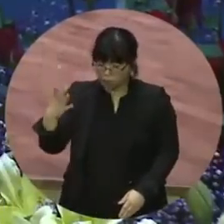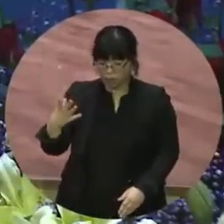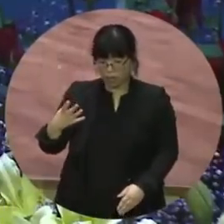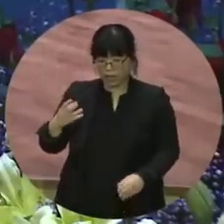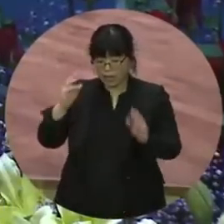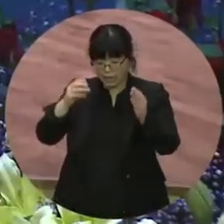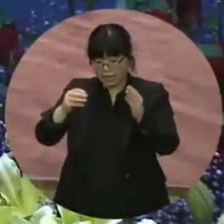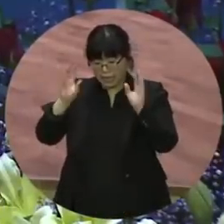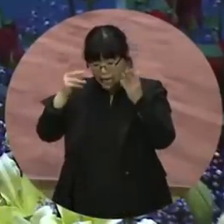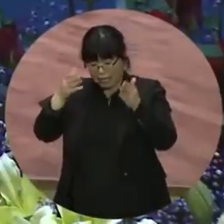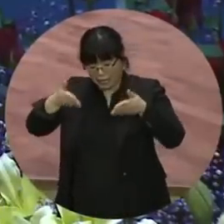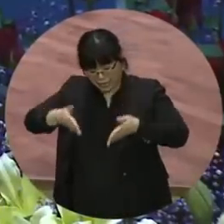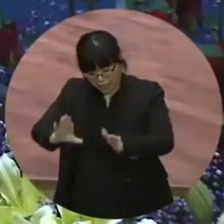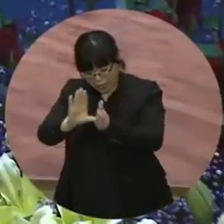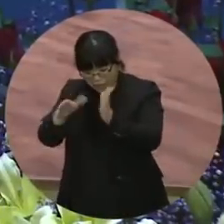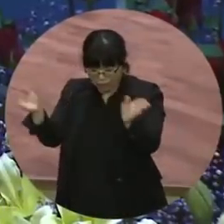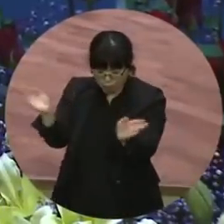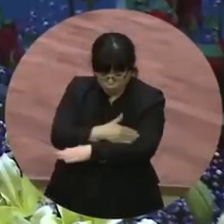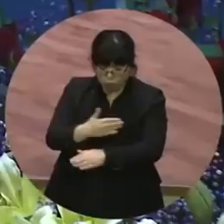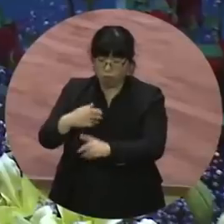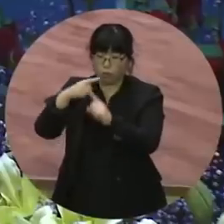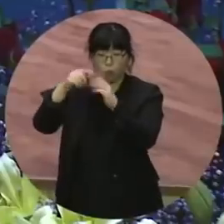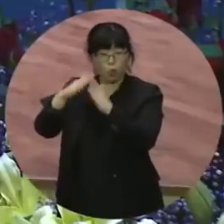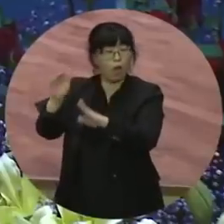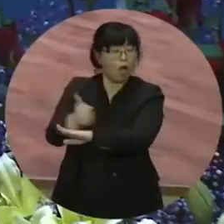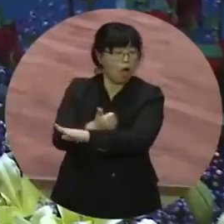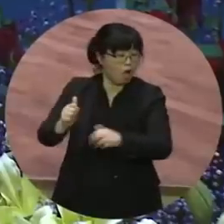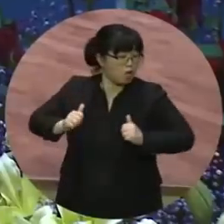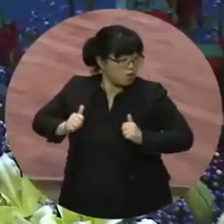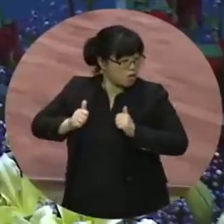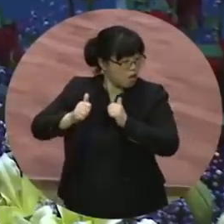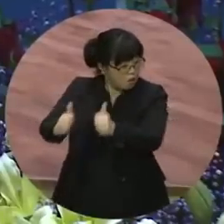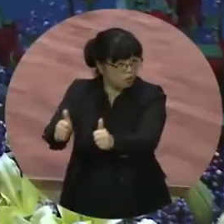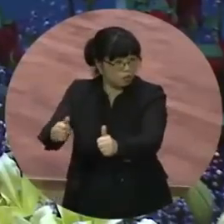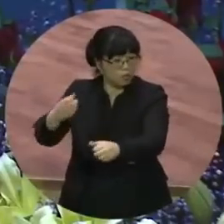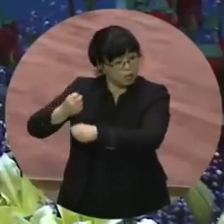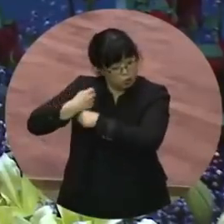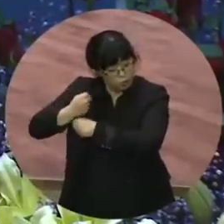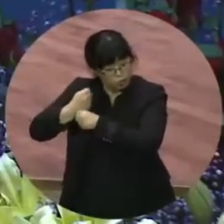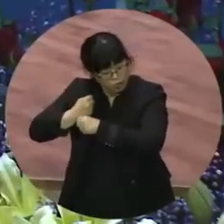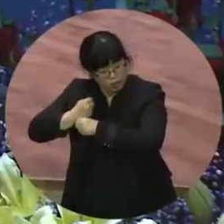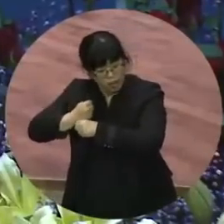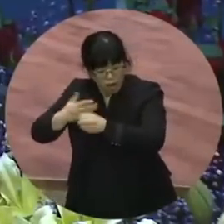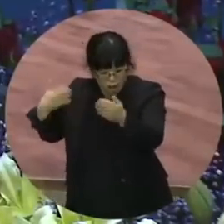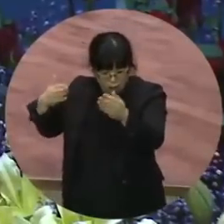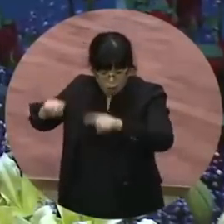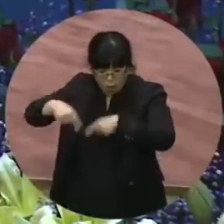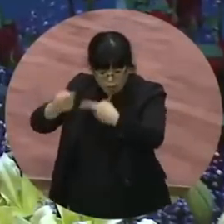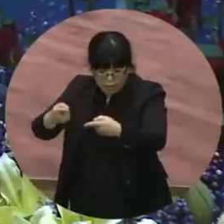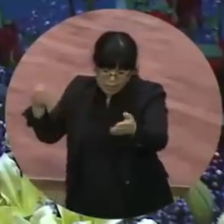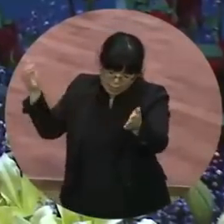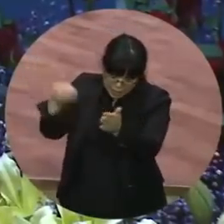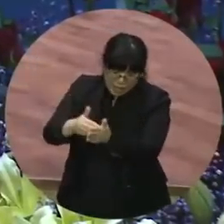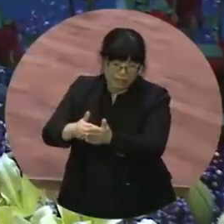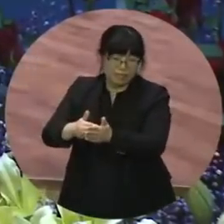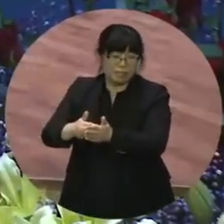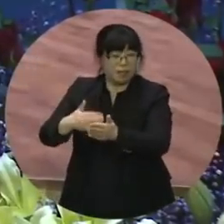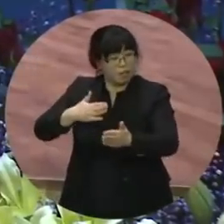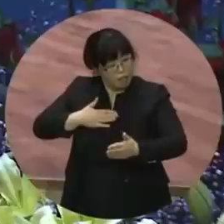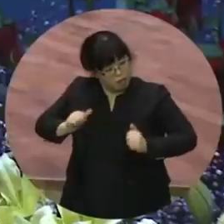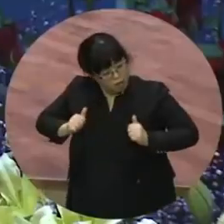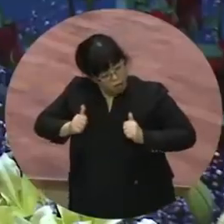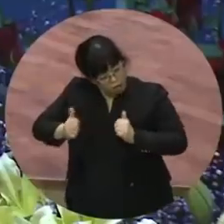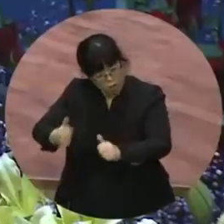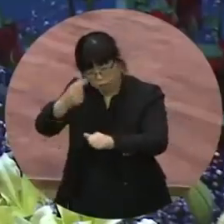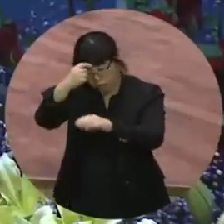내가 교회를 그렇게 그렇게 군대 3년부터 시작해서 방언만 하고 기도만 하고 제대하자마자 새벽 기도 안 하고 우리